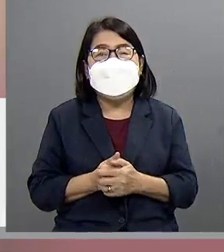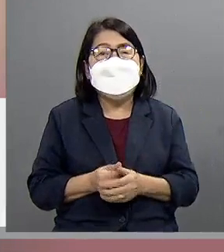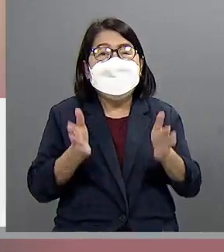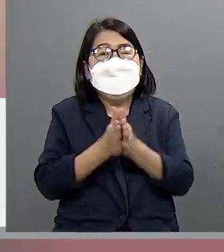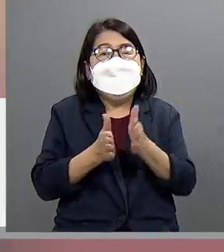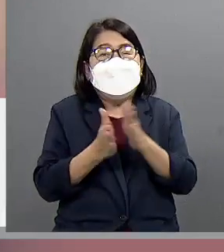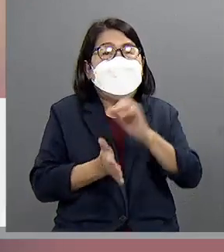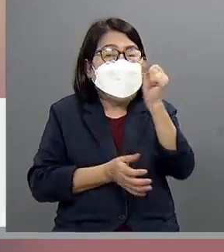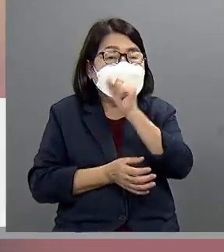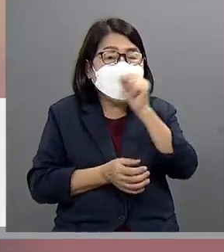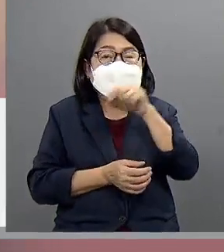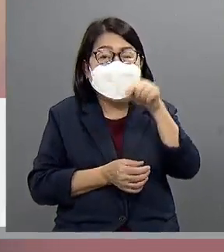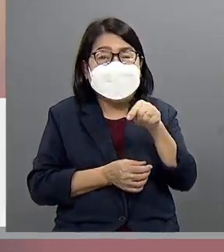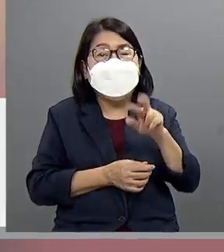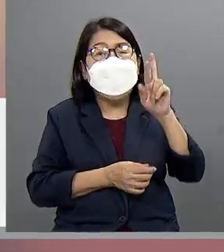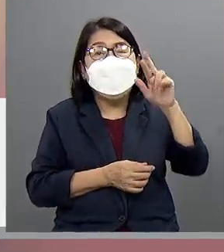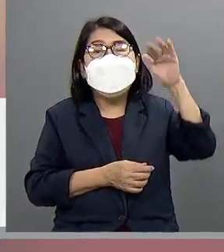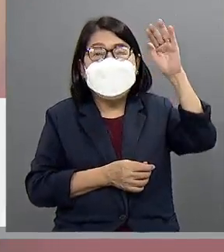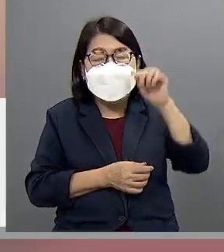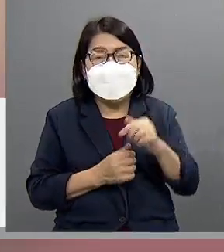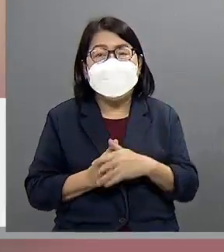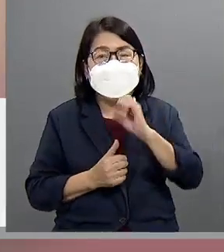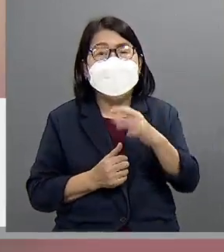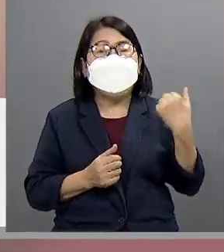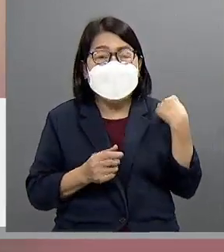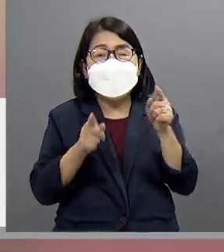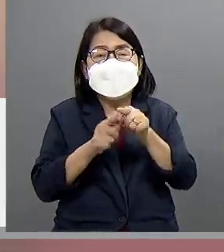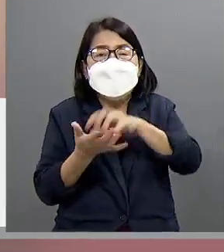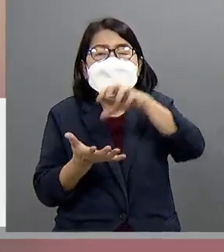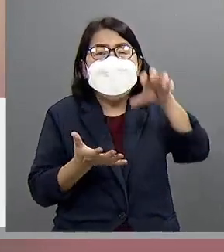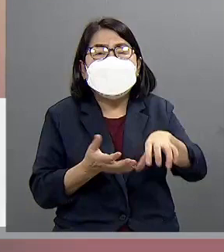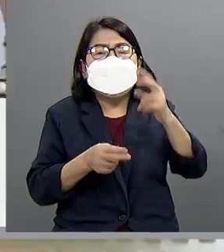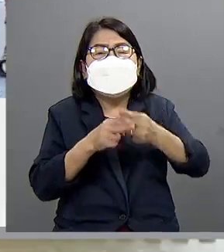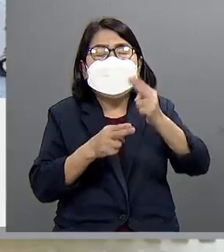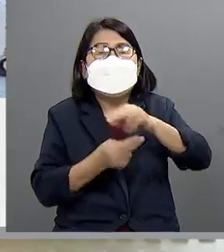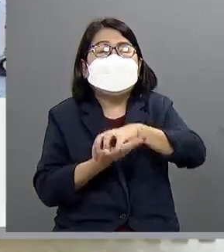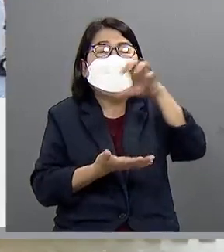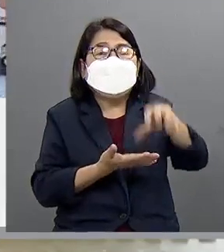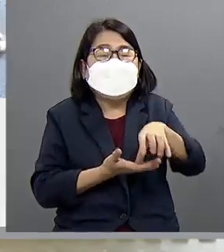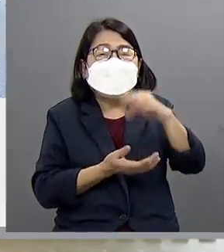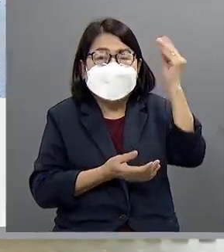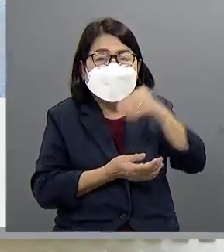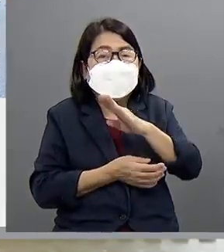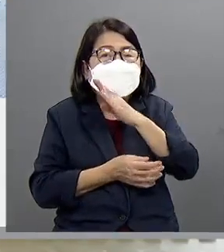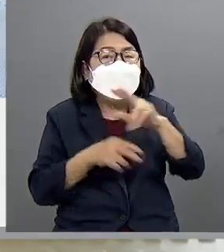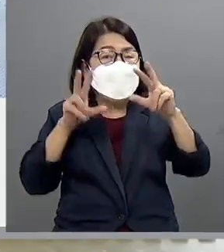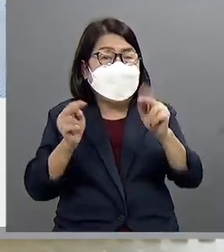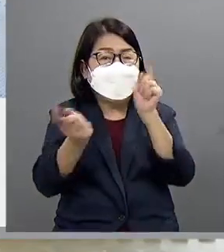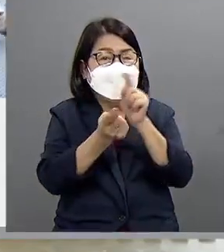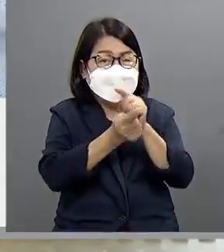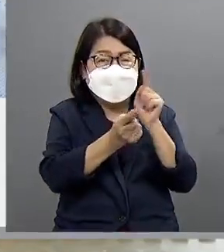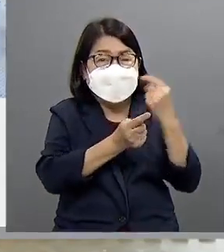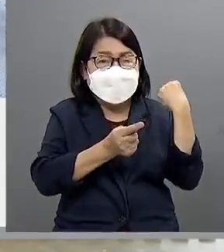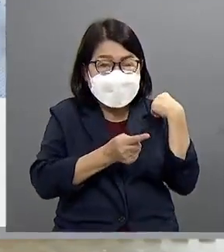Entertainment อย่างอ๊ะอายกรณิตก็เพิ่งจะโดนแอบอ้างเอาชื่อไปหลอกค่ะว่าศิลปินจะนัดเจอแฟนคลับจนต้องออกมาเตือนนะคะว่าถ้า